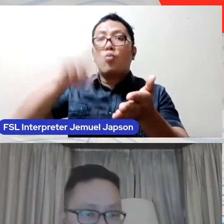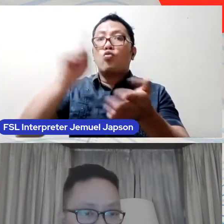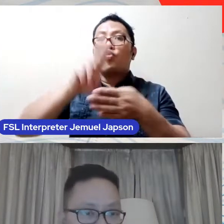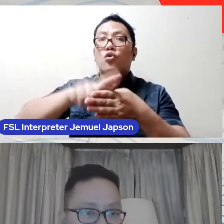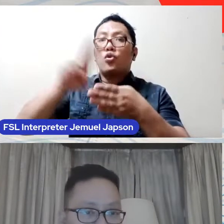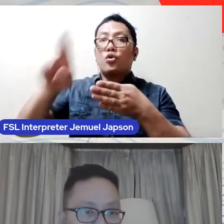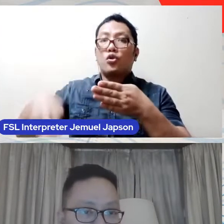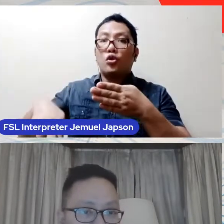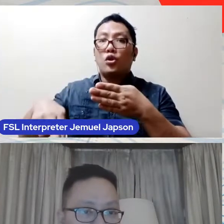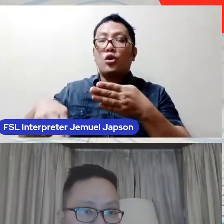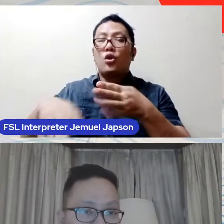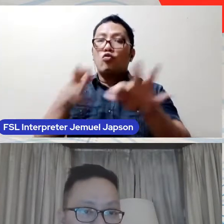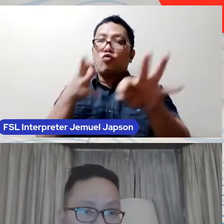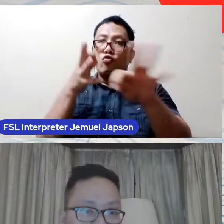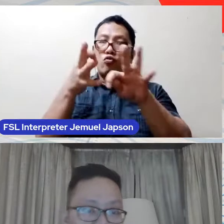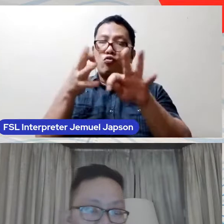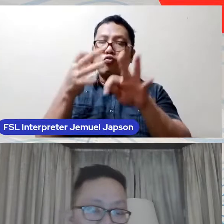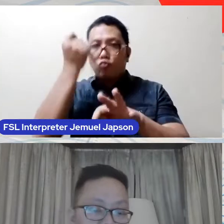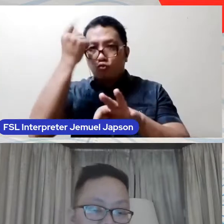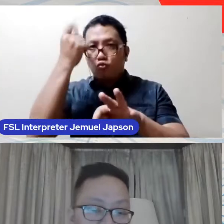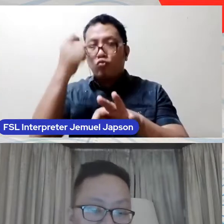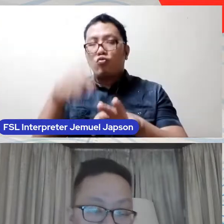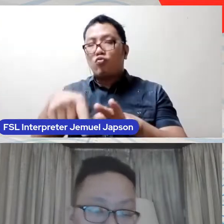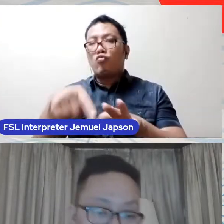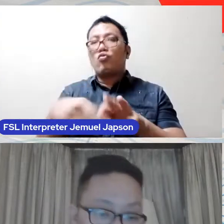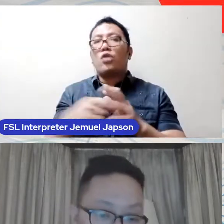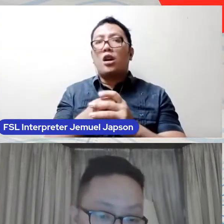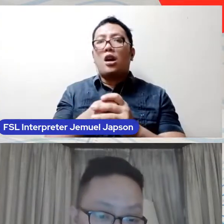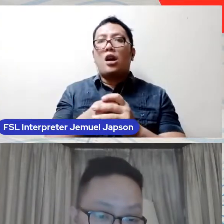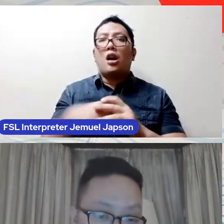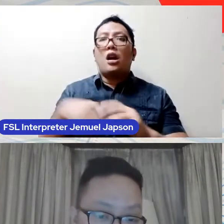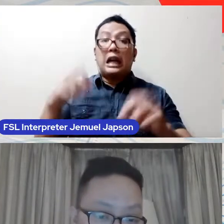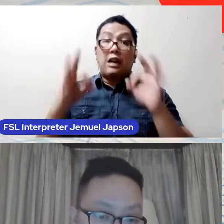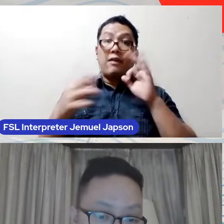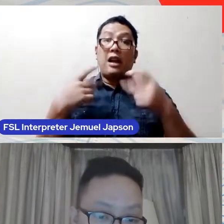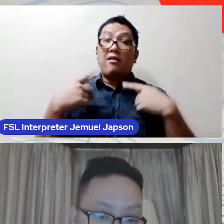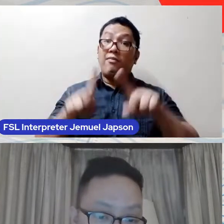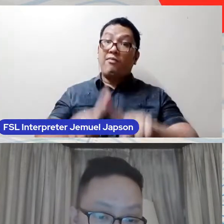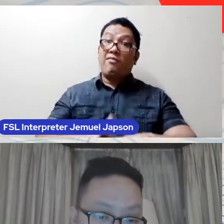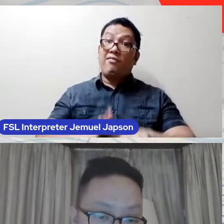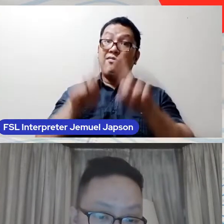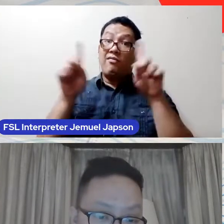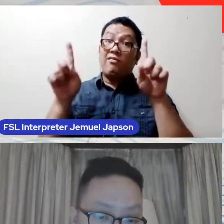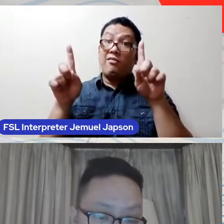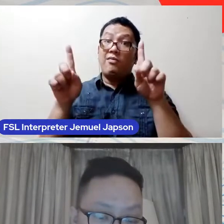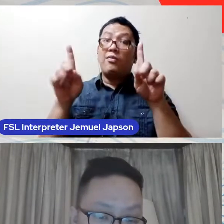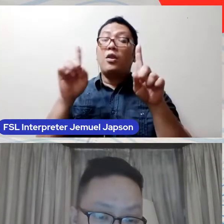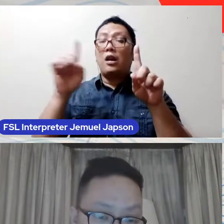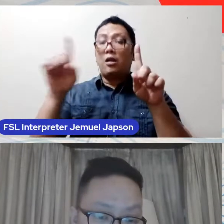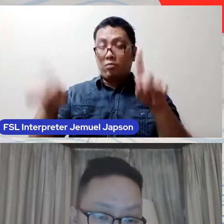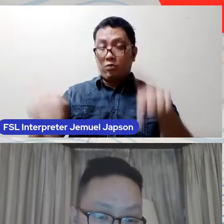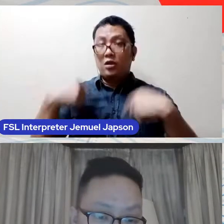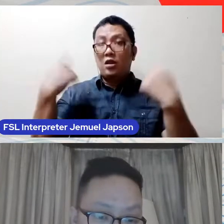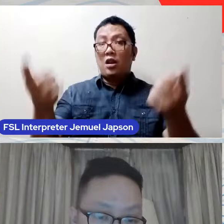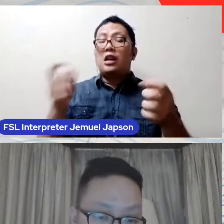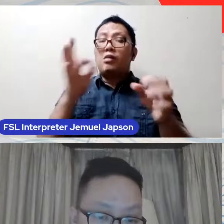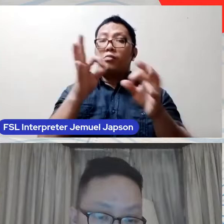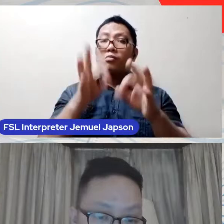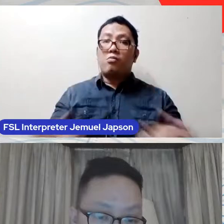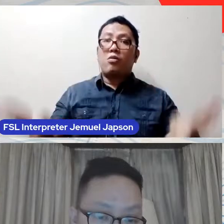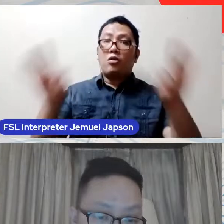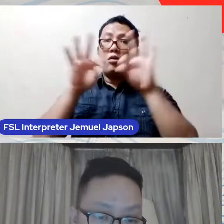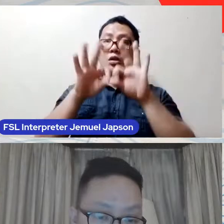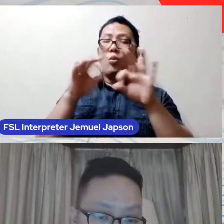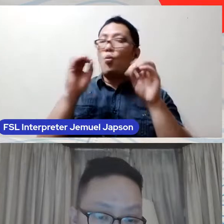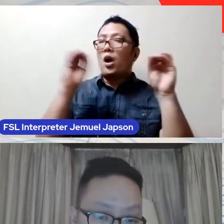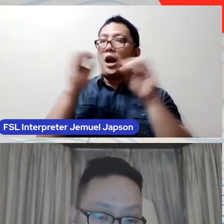or interpretation ng RMA team. So kung may discrepancy, as long as we make sure na wala ng mathematical